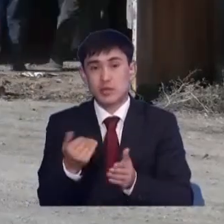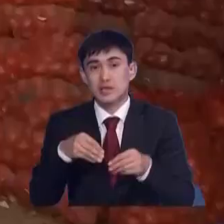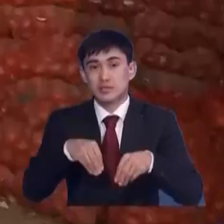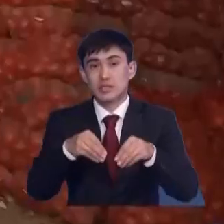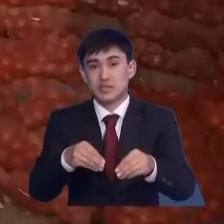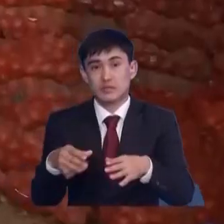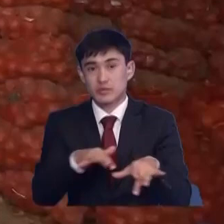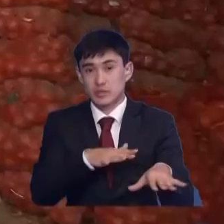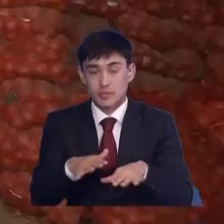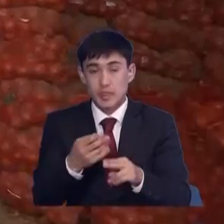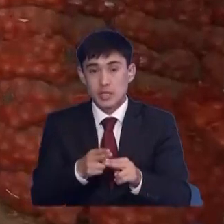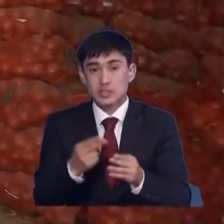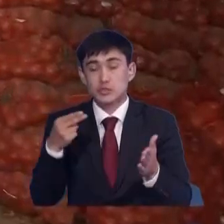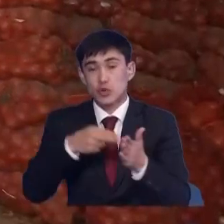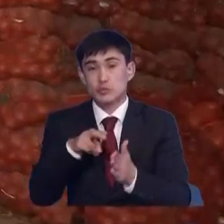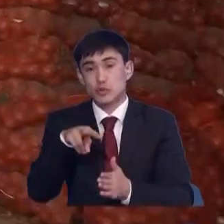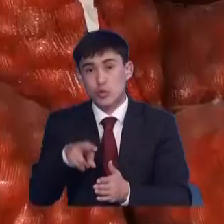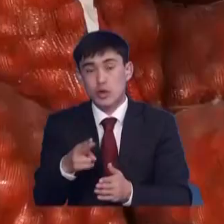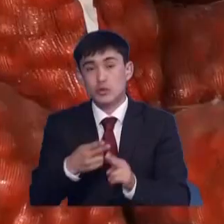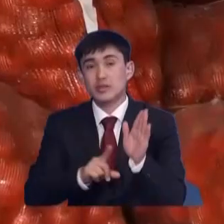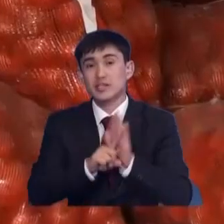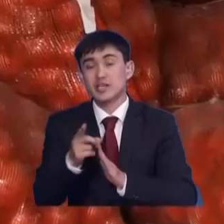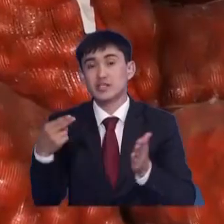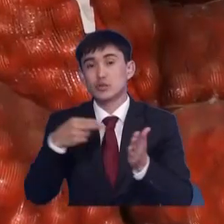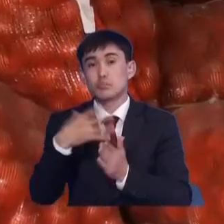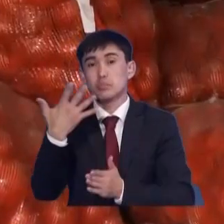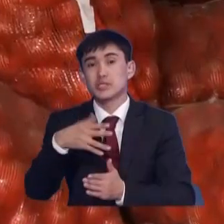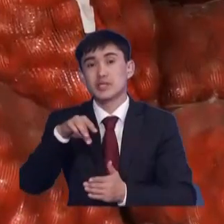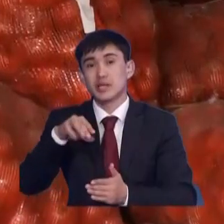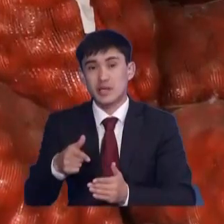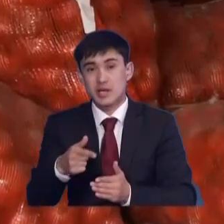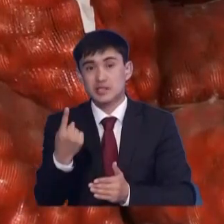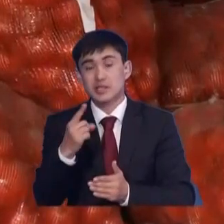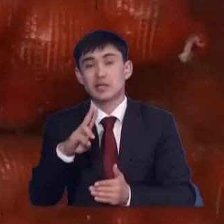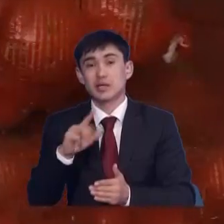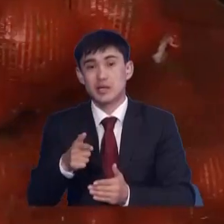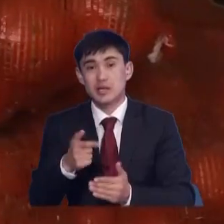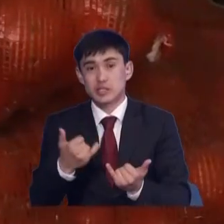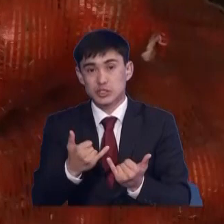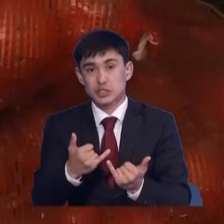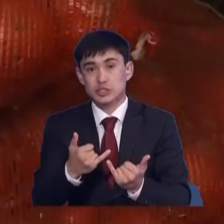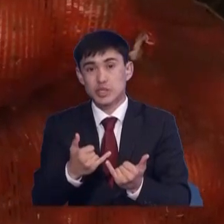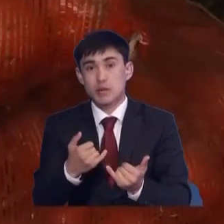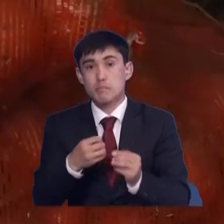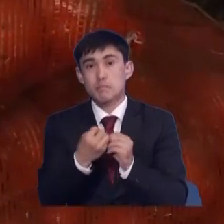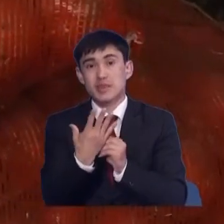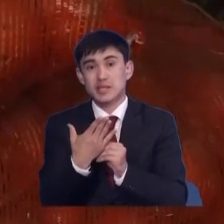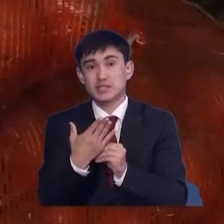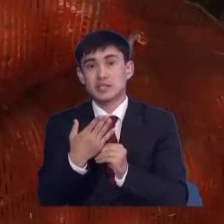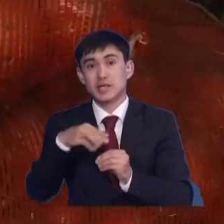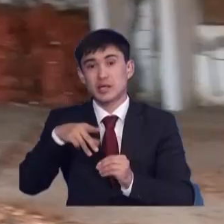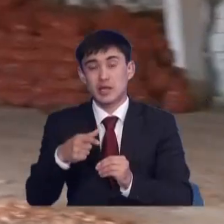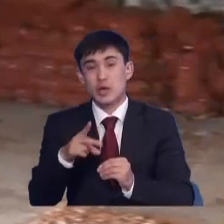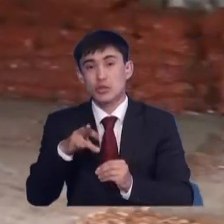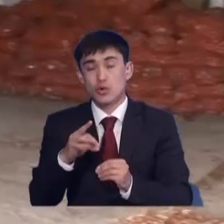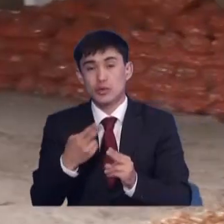посевную кампанию. Стоимость лука, который изначально стоил 50 тенге за 1 килограмм, сейчас упала до 15 тенге.